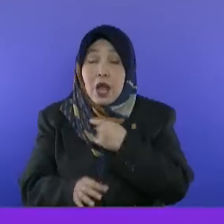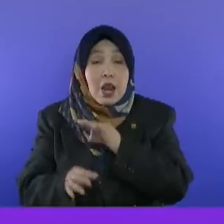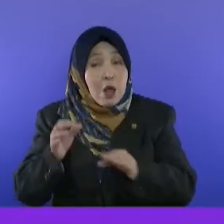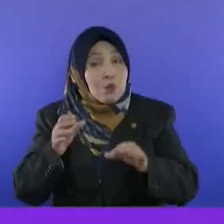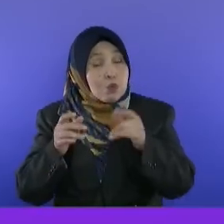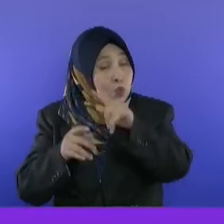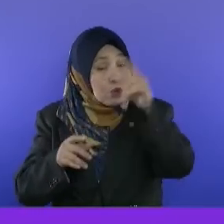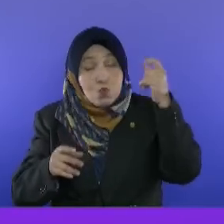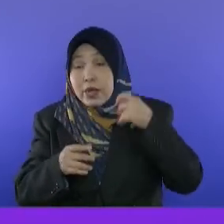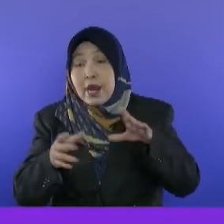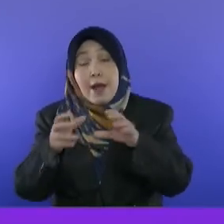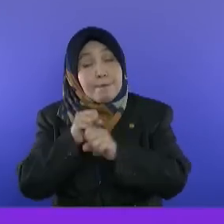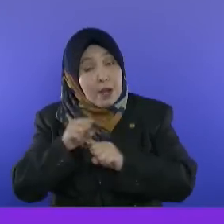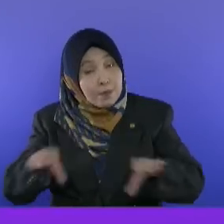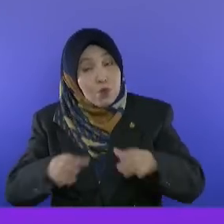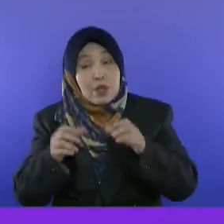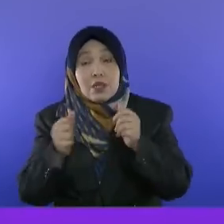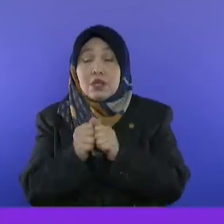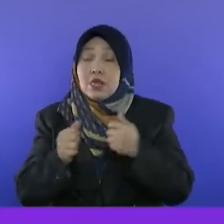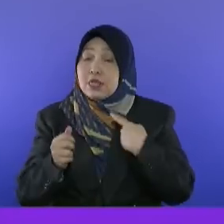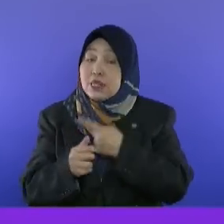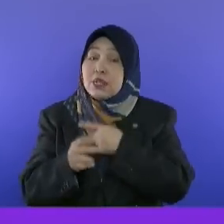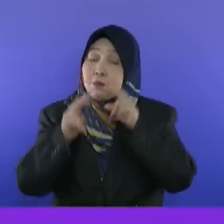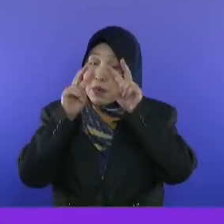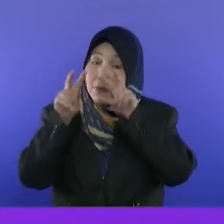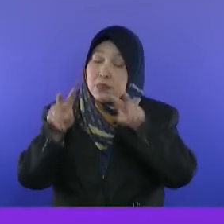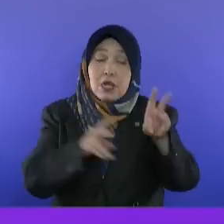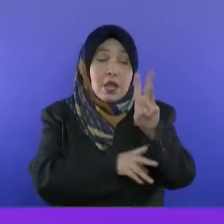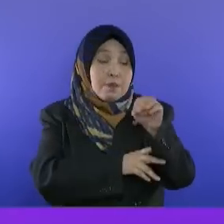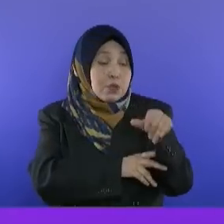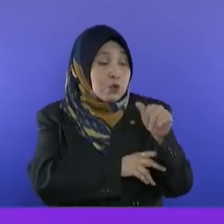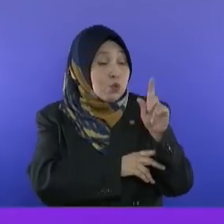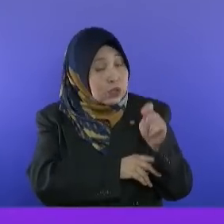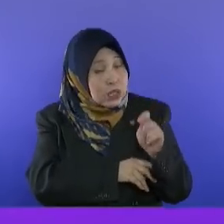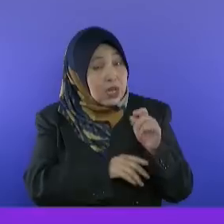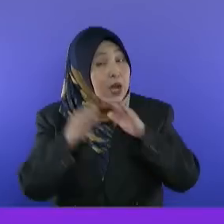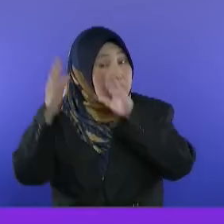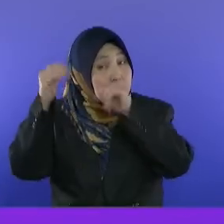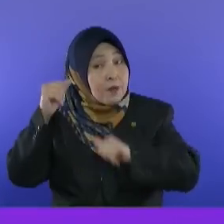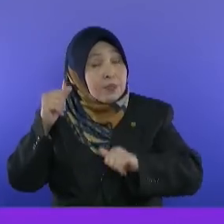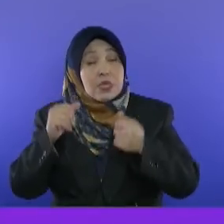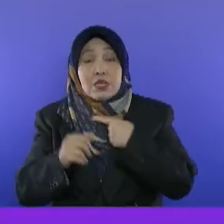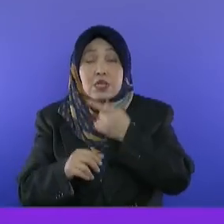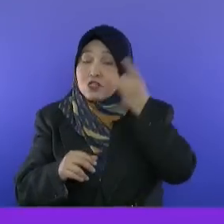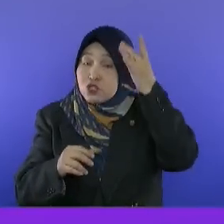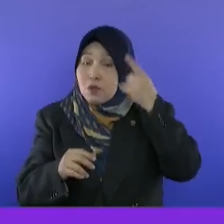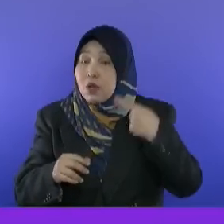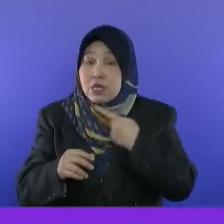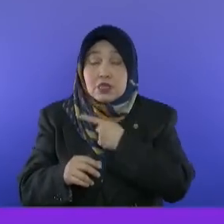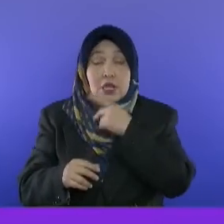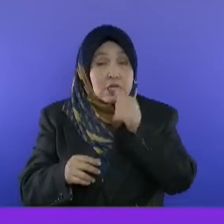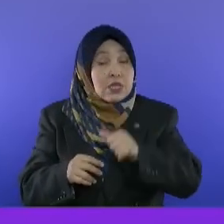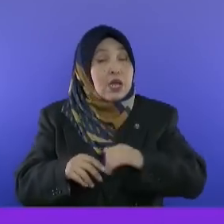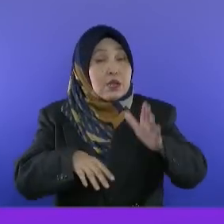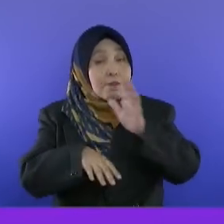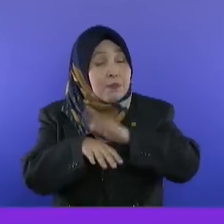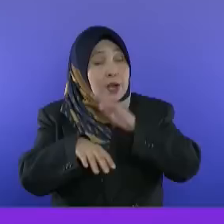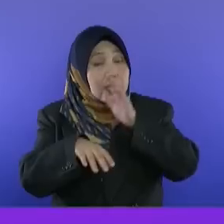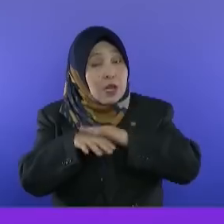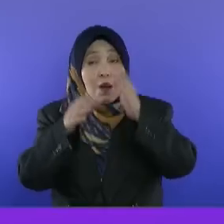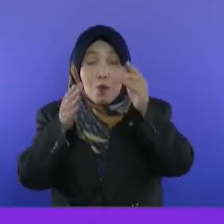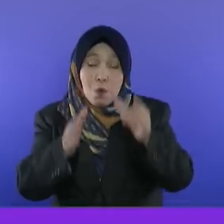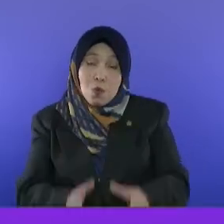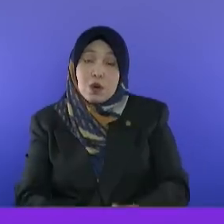dapat buat ya dengan kita memperhatikan misalnya Arabnya Insyaallah kita tidak digelar sebagai orang